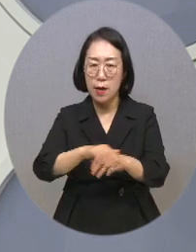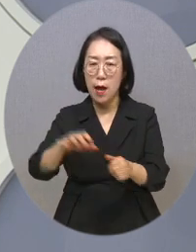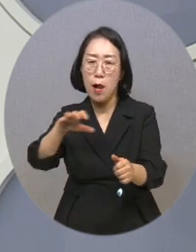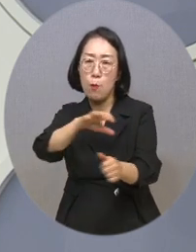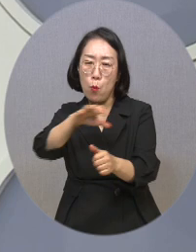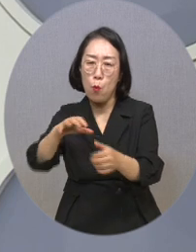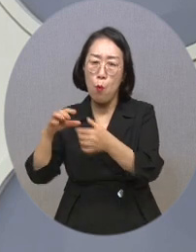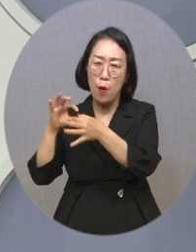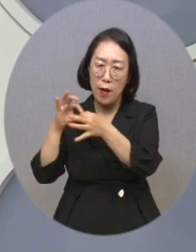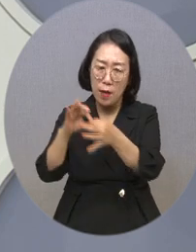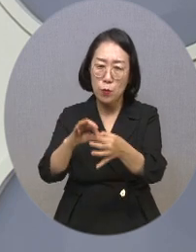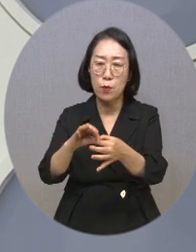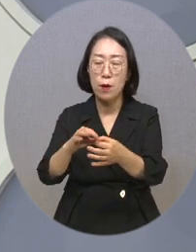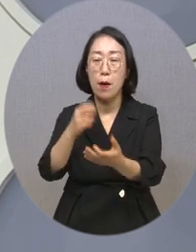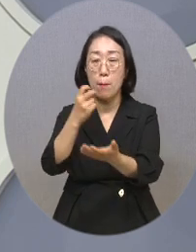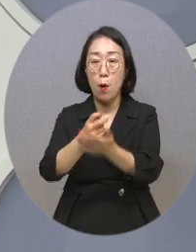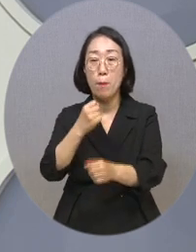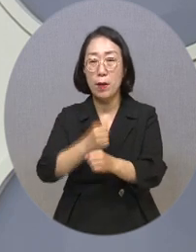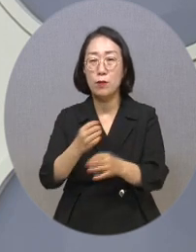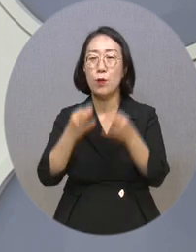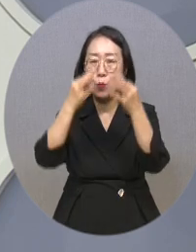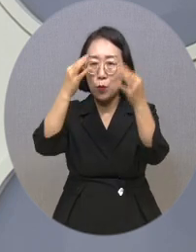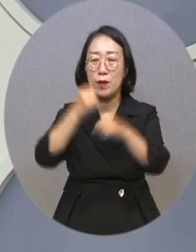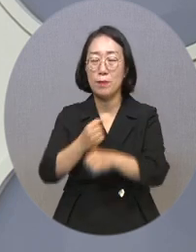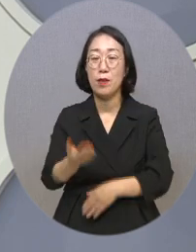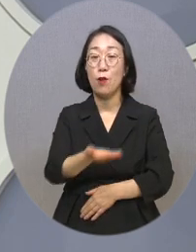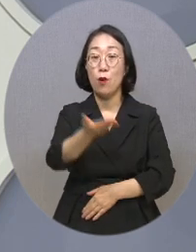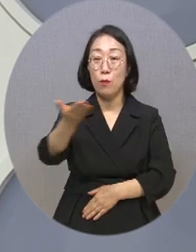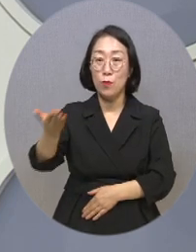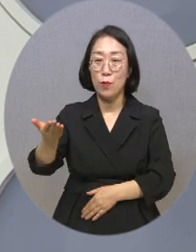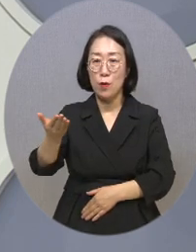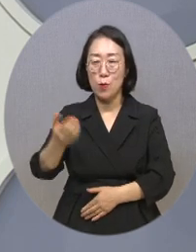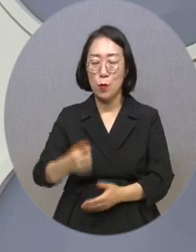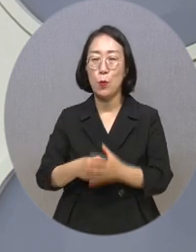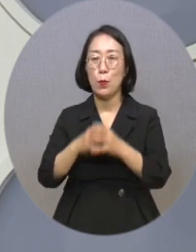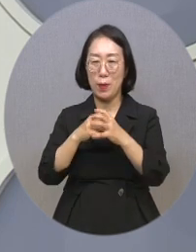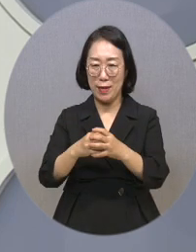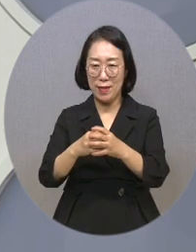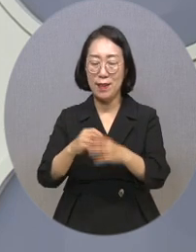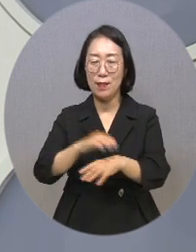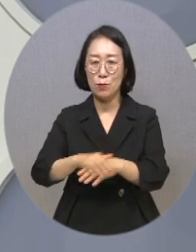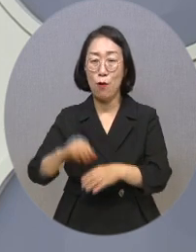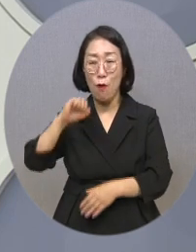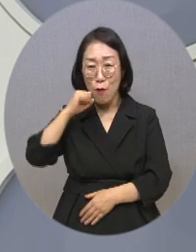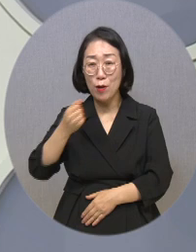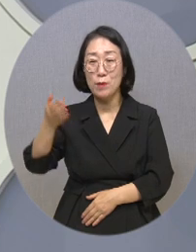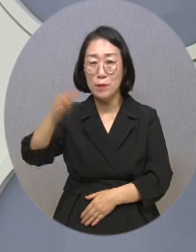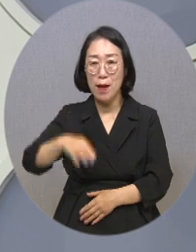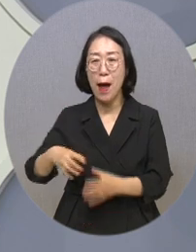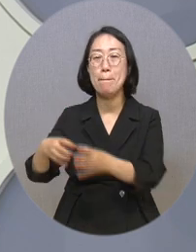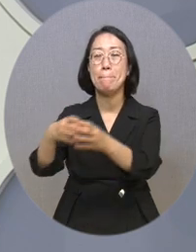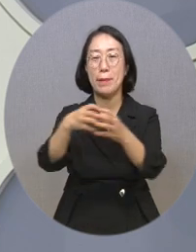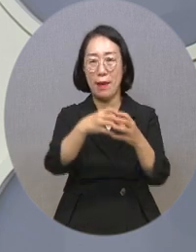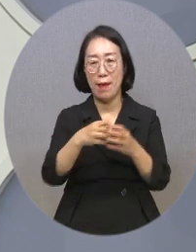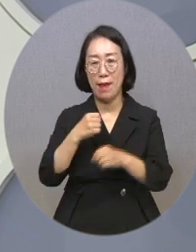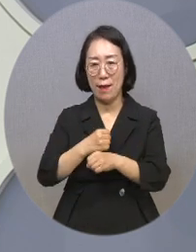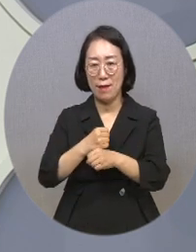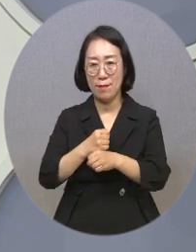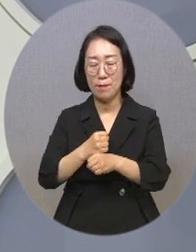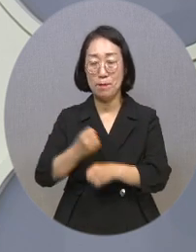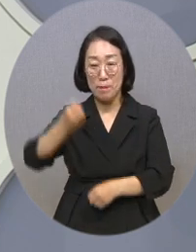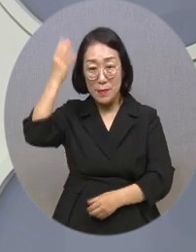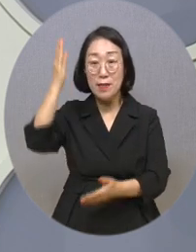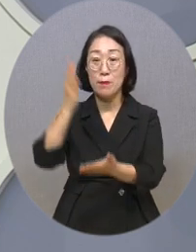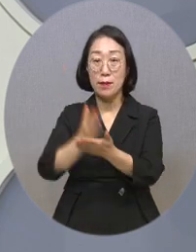수 있도록 최선을 다하겠습니다. 부모님들께서도 용기 잃지 마시고 또 어려운 일일수록 함께 해야 된다는 거 잊지 마시고